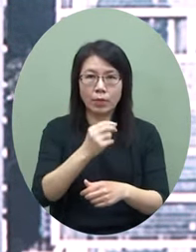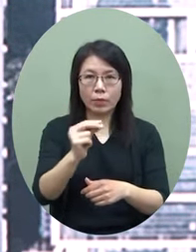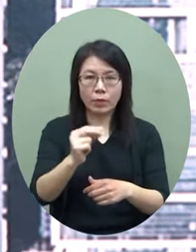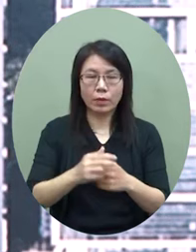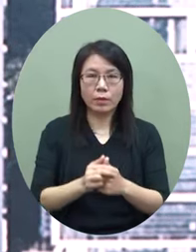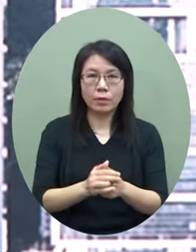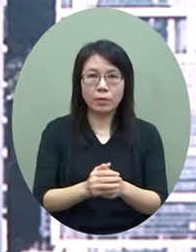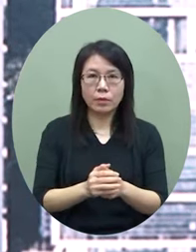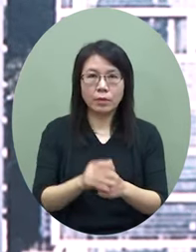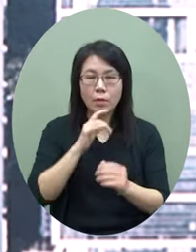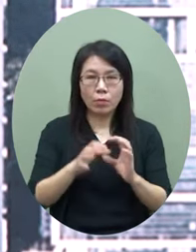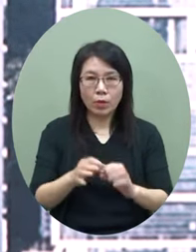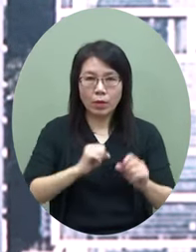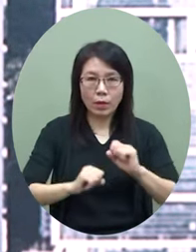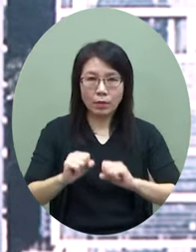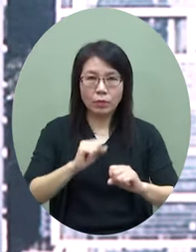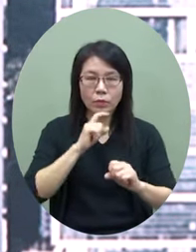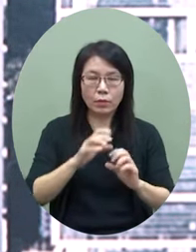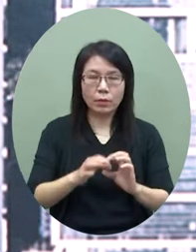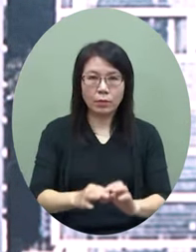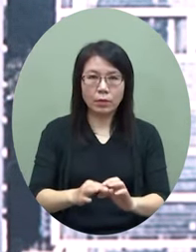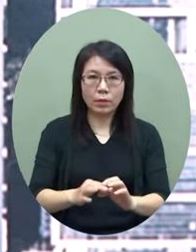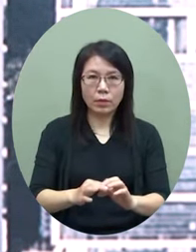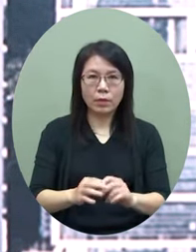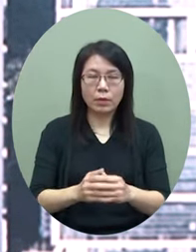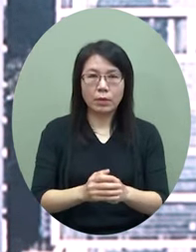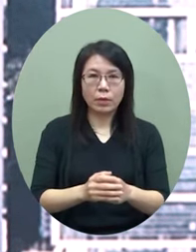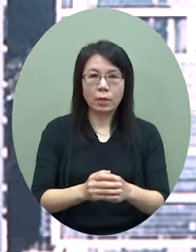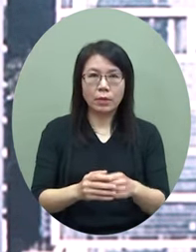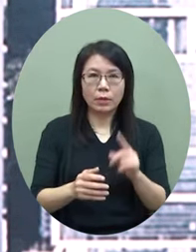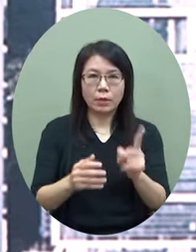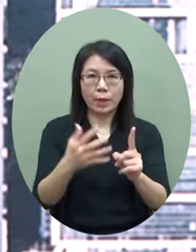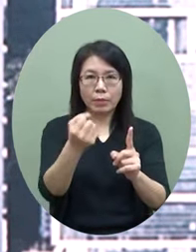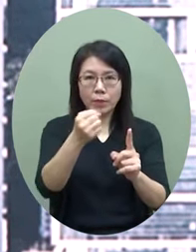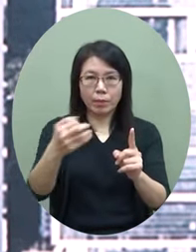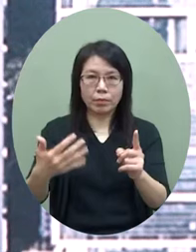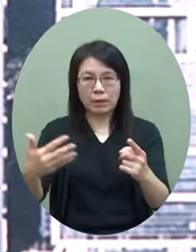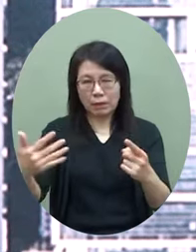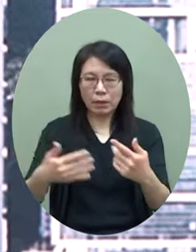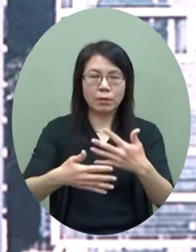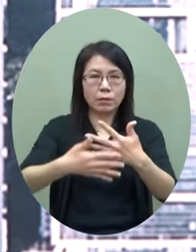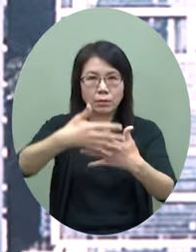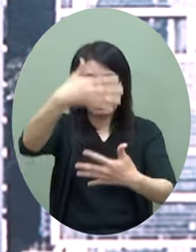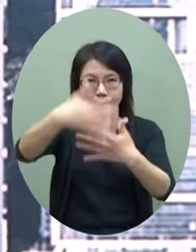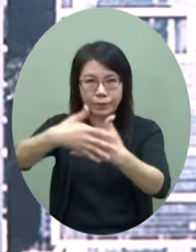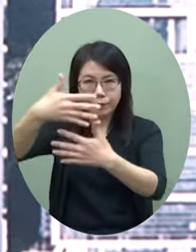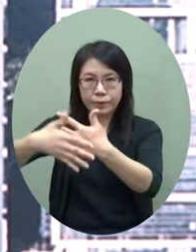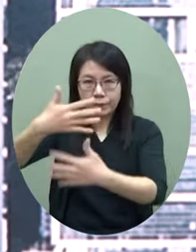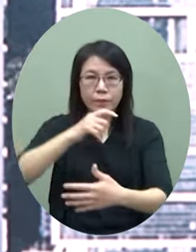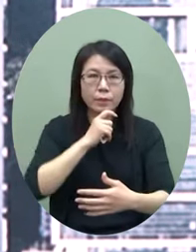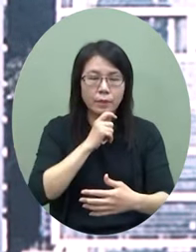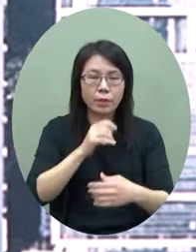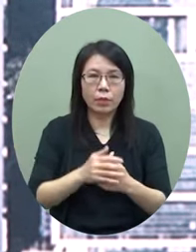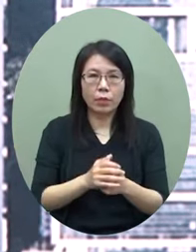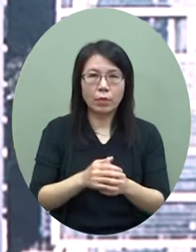行這個行動是涉及超過150多棟的樓這個大規模的行